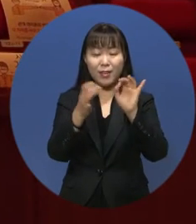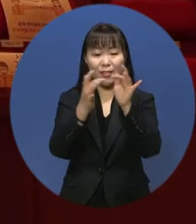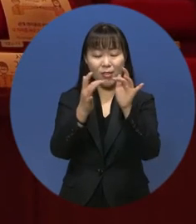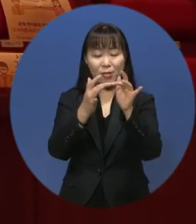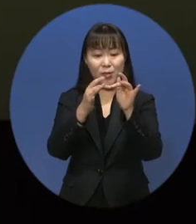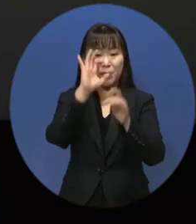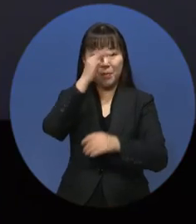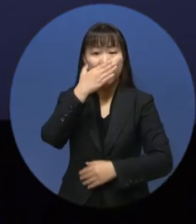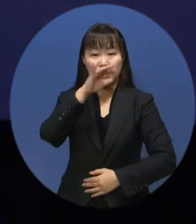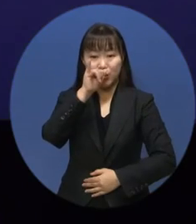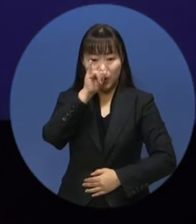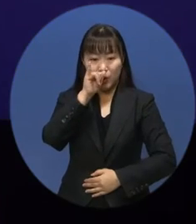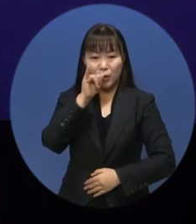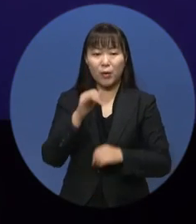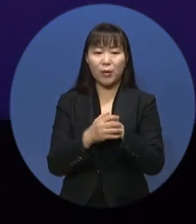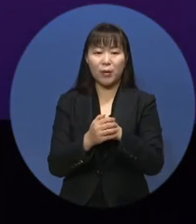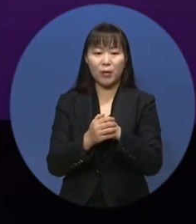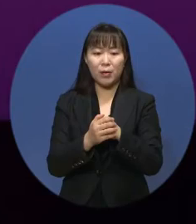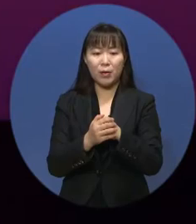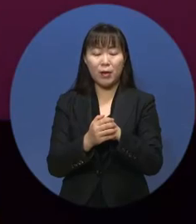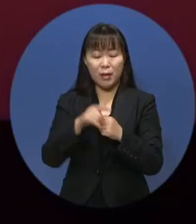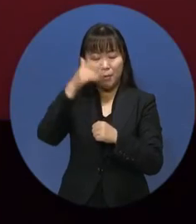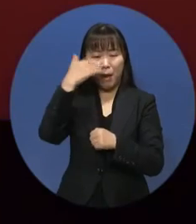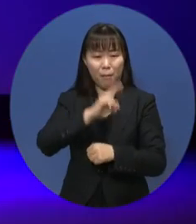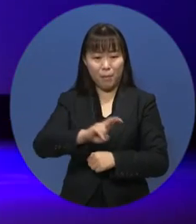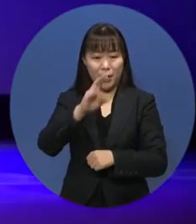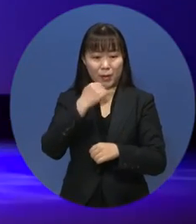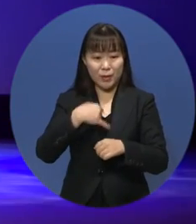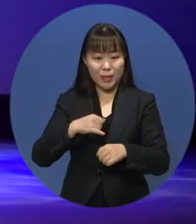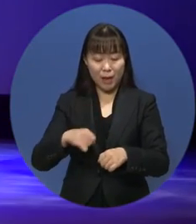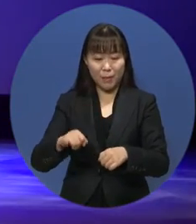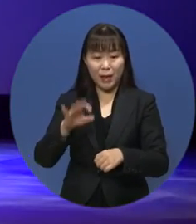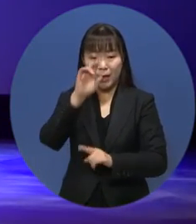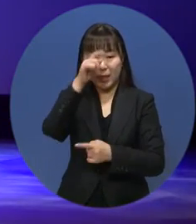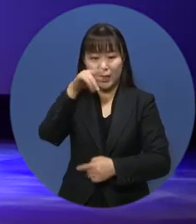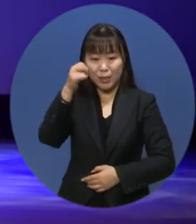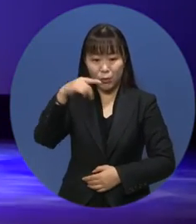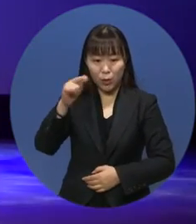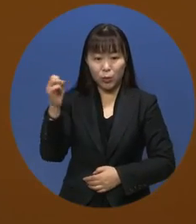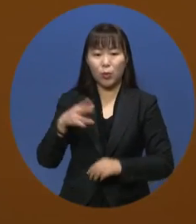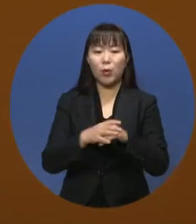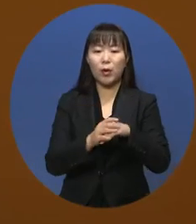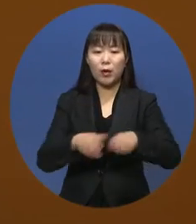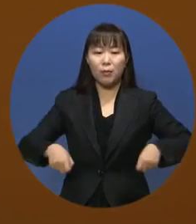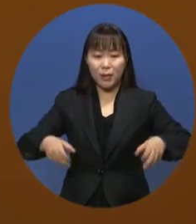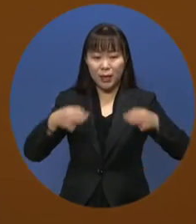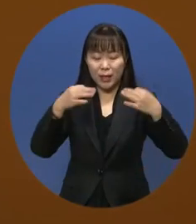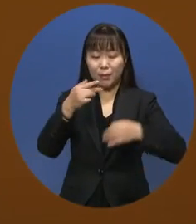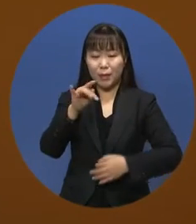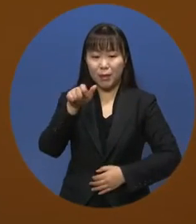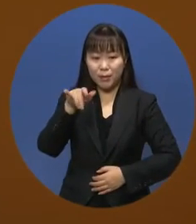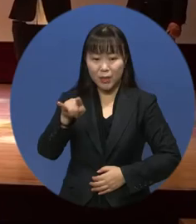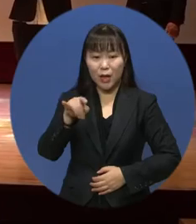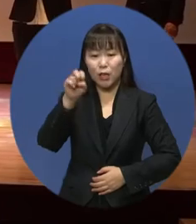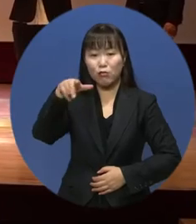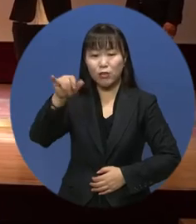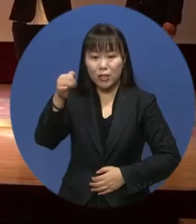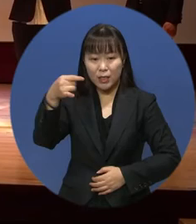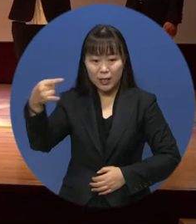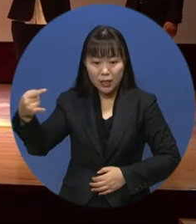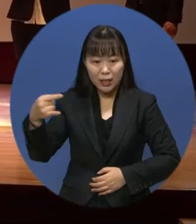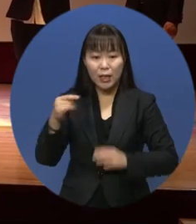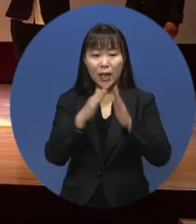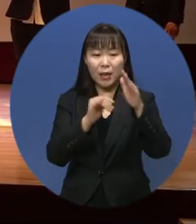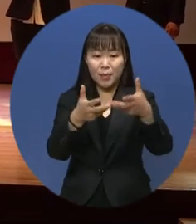진행됐으며 민효자매 이지원 양을 비롯해 실체어 댄스의 김남재, 소프라노 유지희,